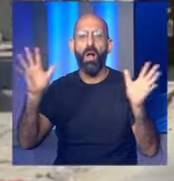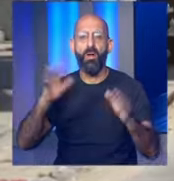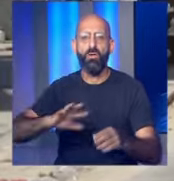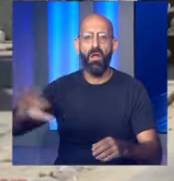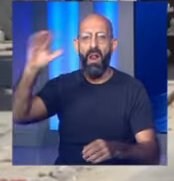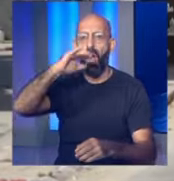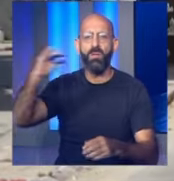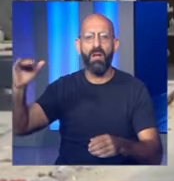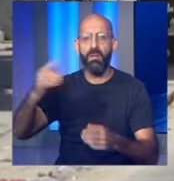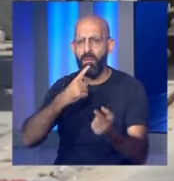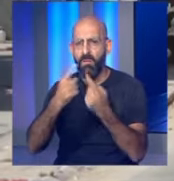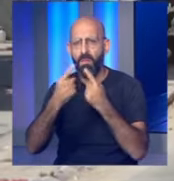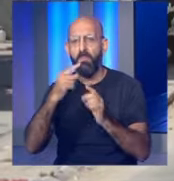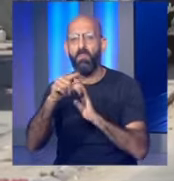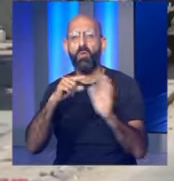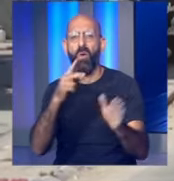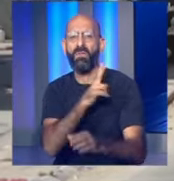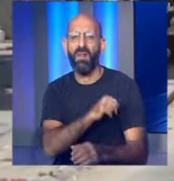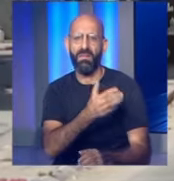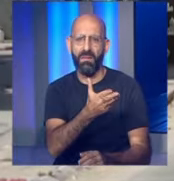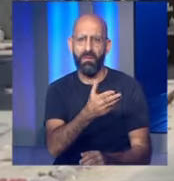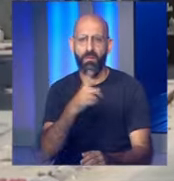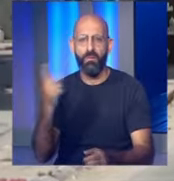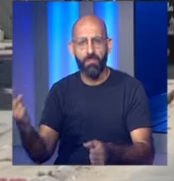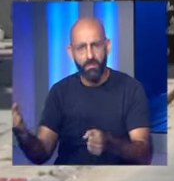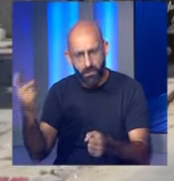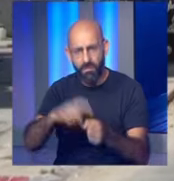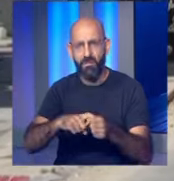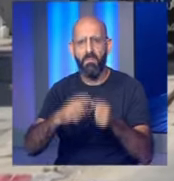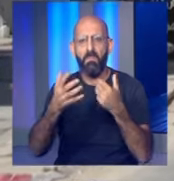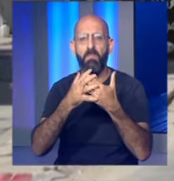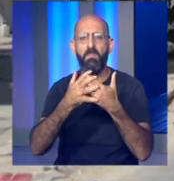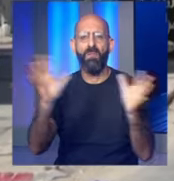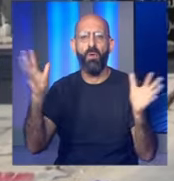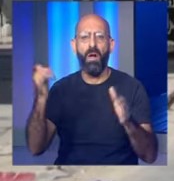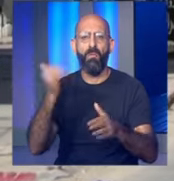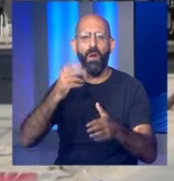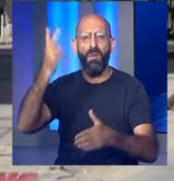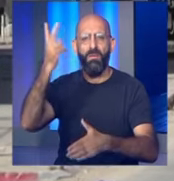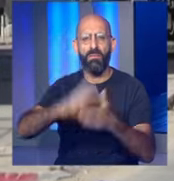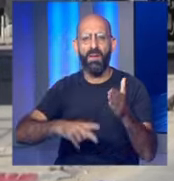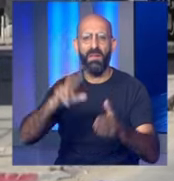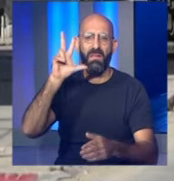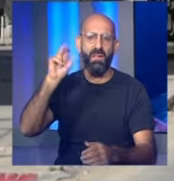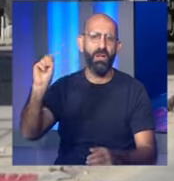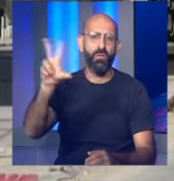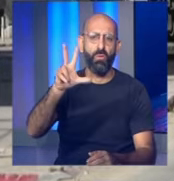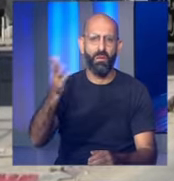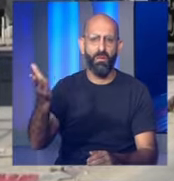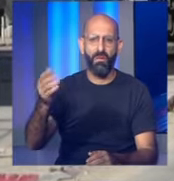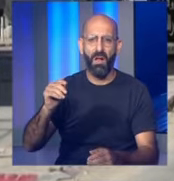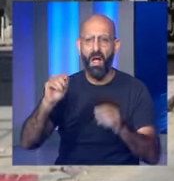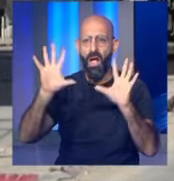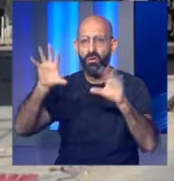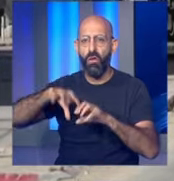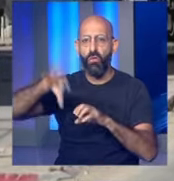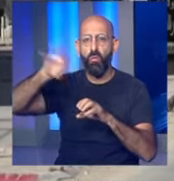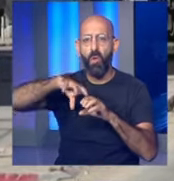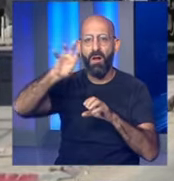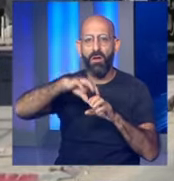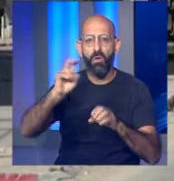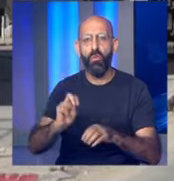الأمن الدولي غدا مناقشة مفتوحة بشأن الوضع في الشرق الأوسط سيما القضية الفلسطينية، وسيشارك في النقاش